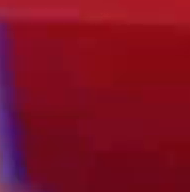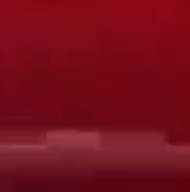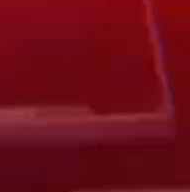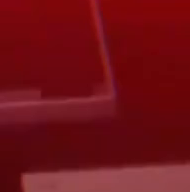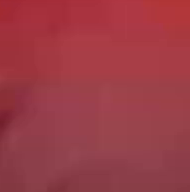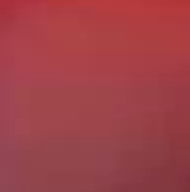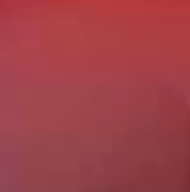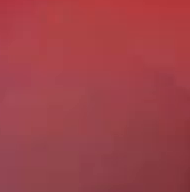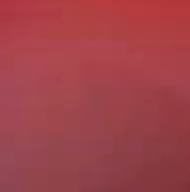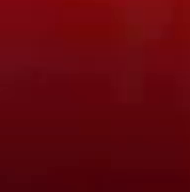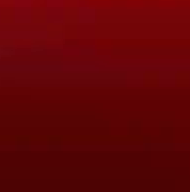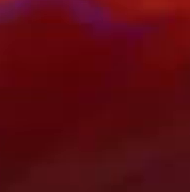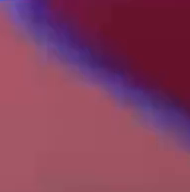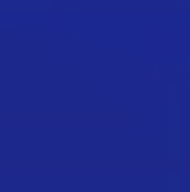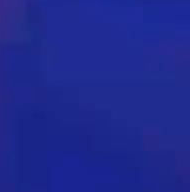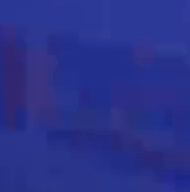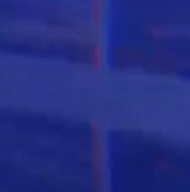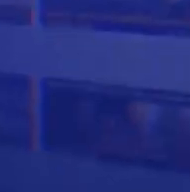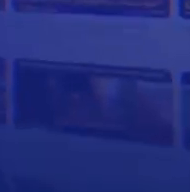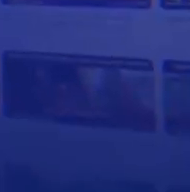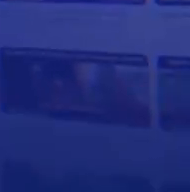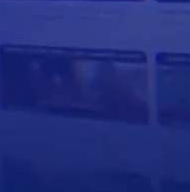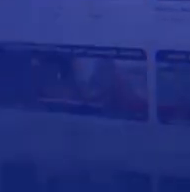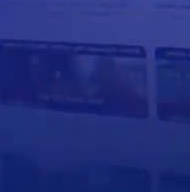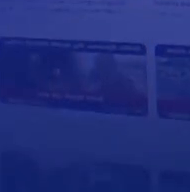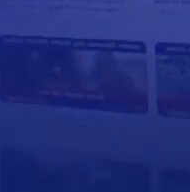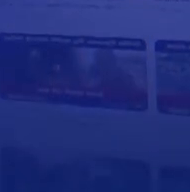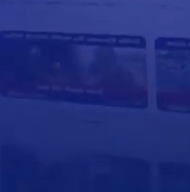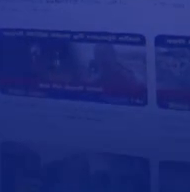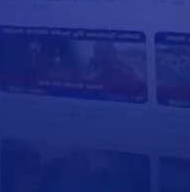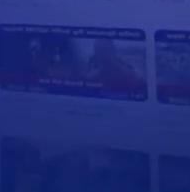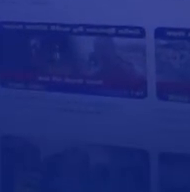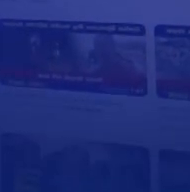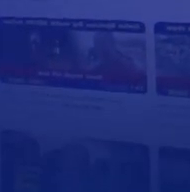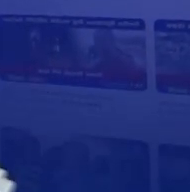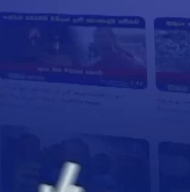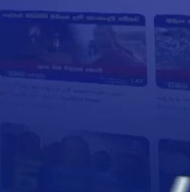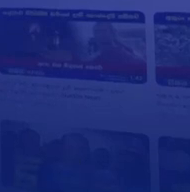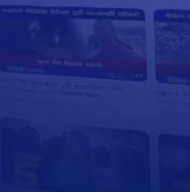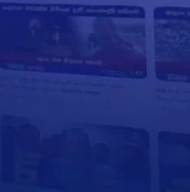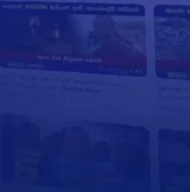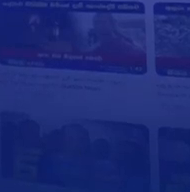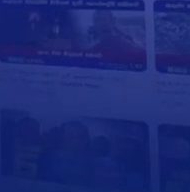ඉල්ලනවා. රටේ ලෝකෙ සිදුවෙන උණුසුම් පුව දැනගන්න සියත නිවුස් YouTube channel එක අදම subscribe කරන්න.